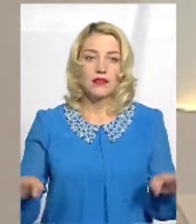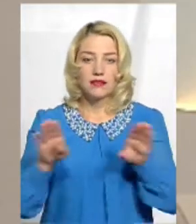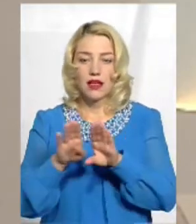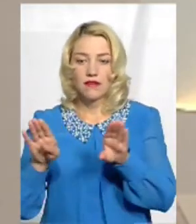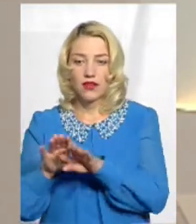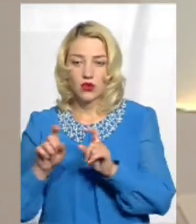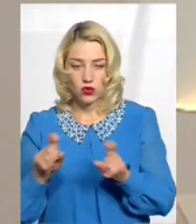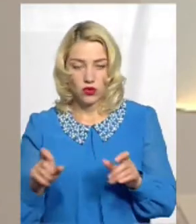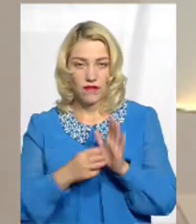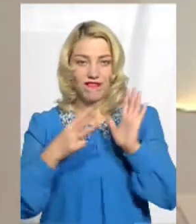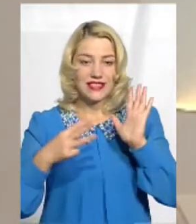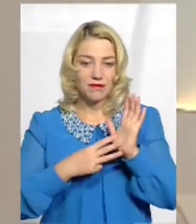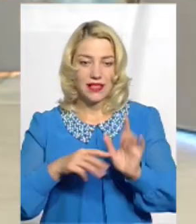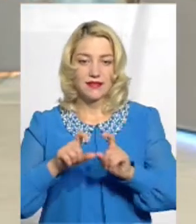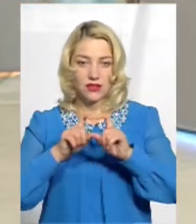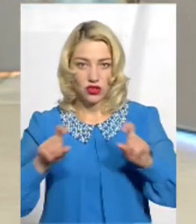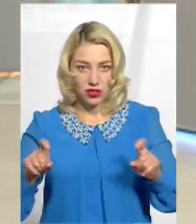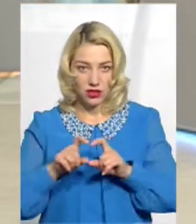закриваються школи. 18 шкіл